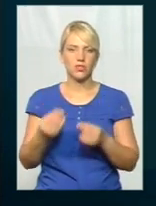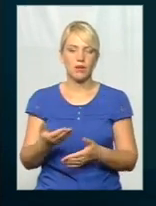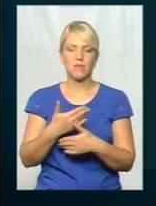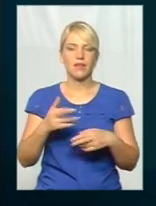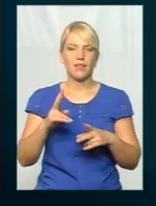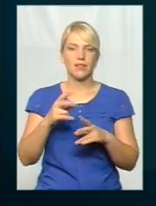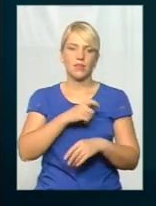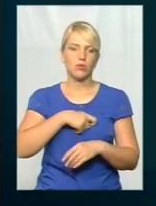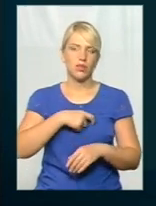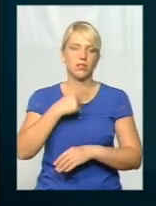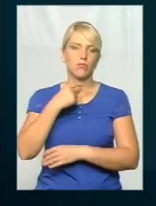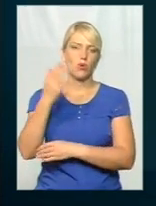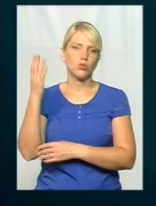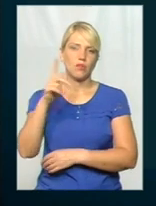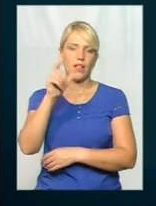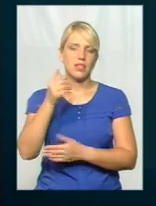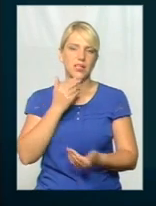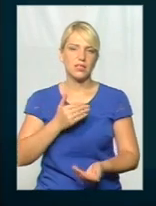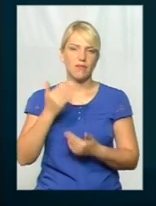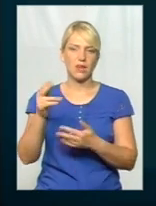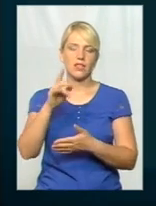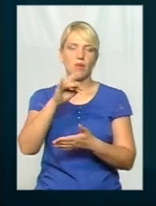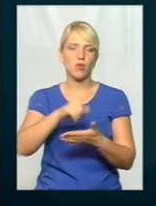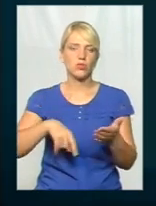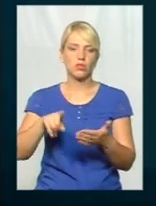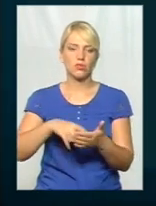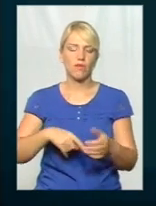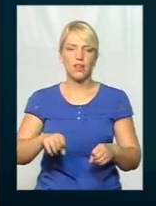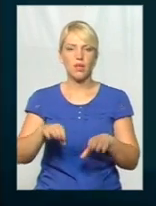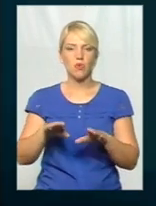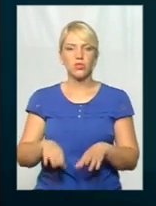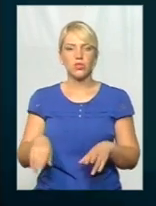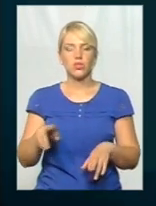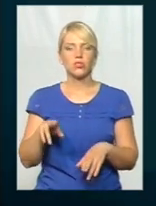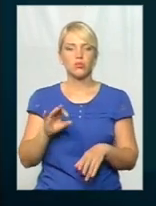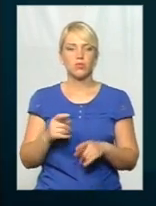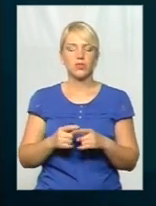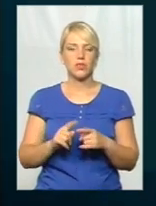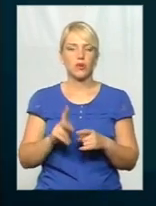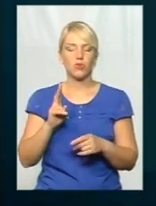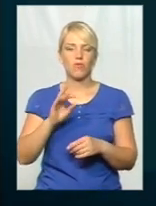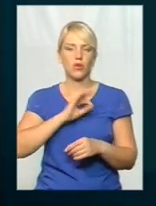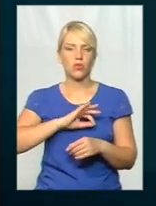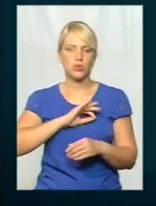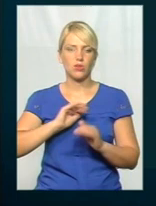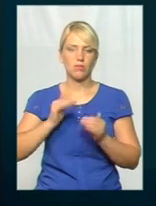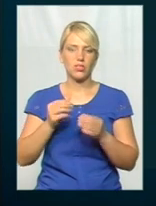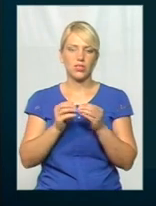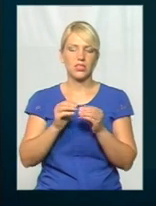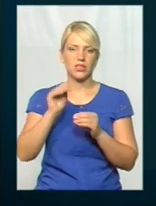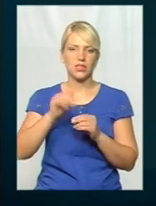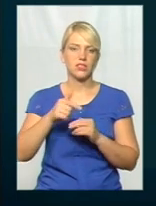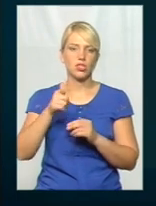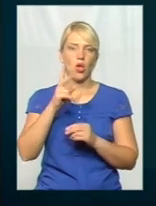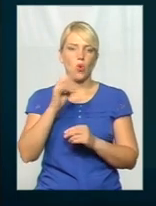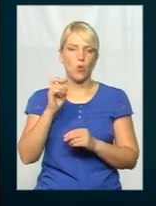депутати проголосували за звернення про скасування постанови, щоб клієнти, які використовують газ менше 10 тисяч кубічних метрів,